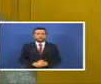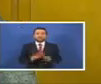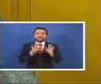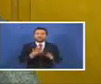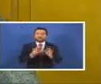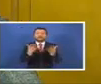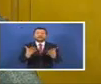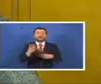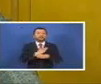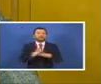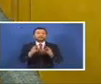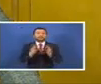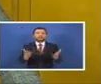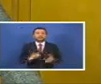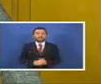Peki neyle?